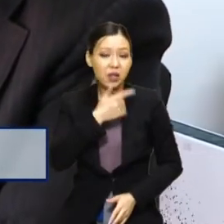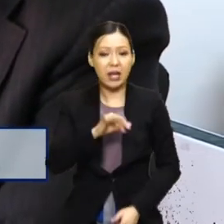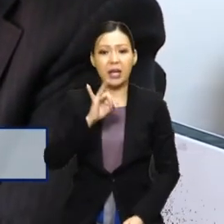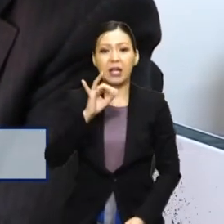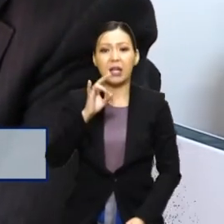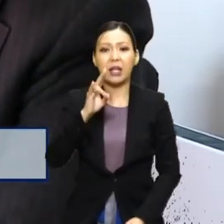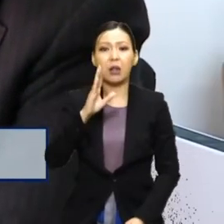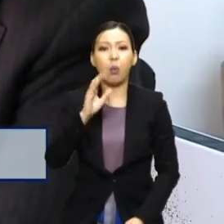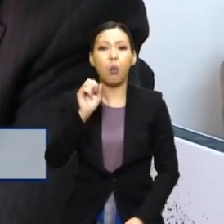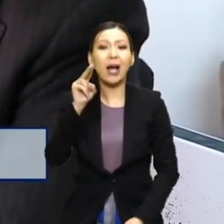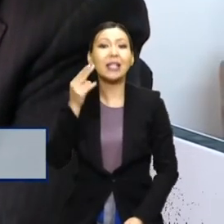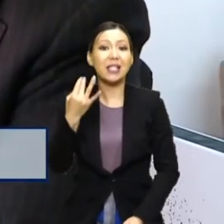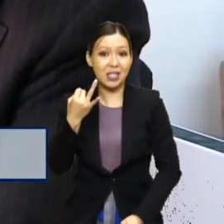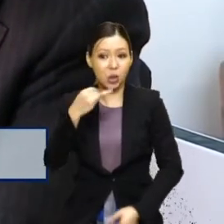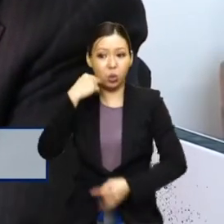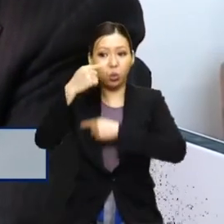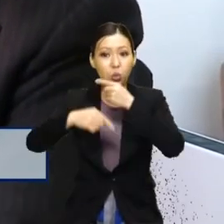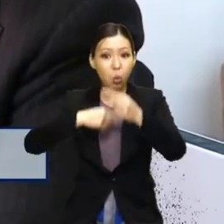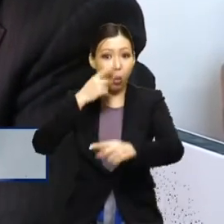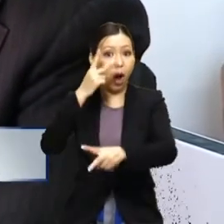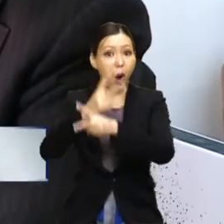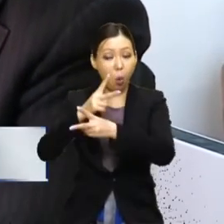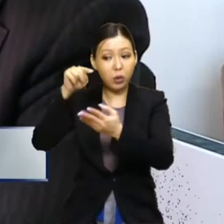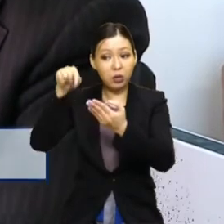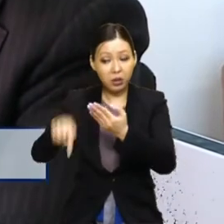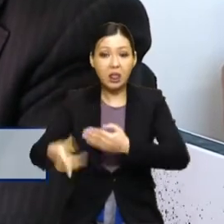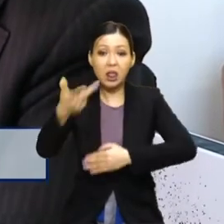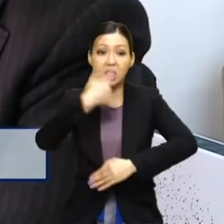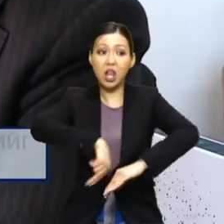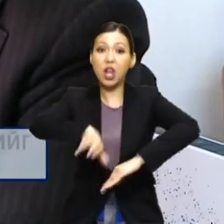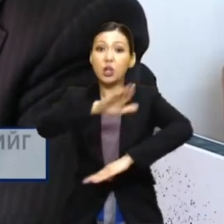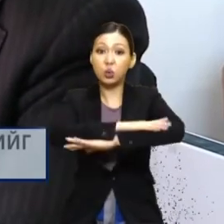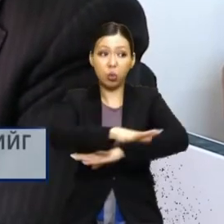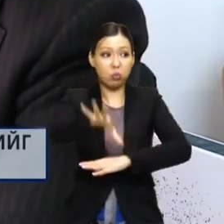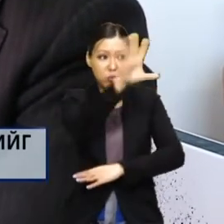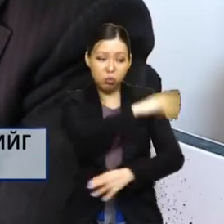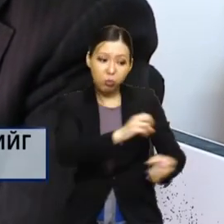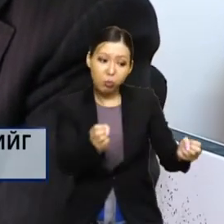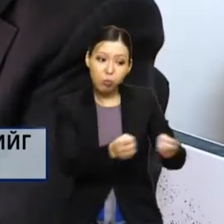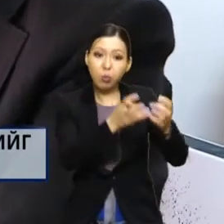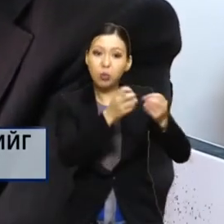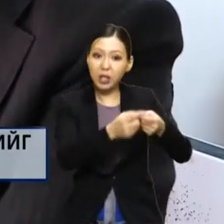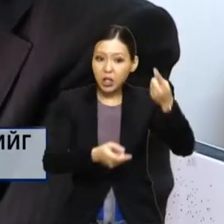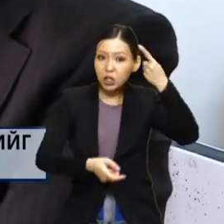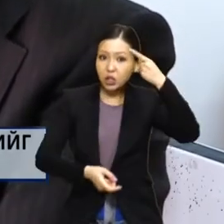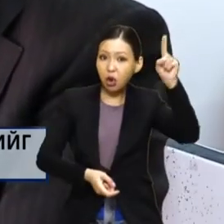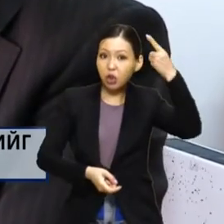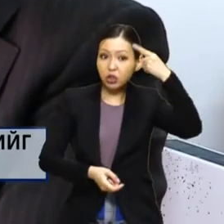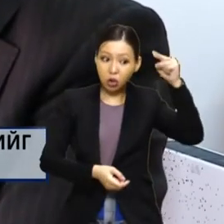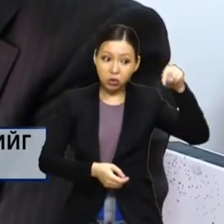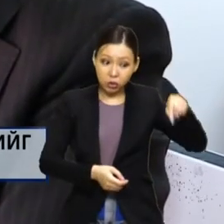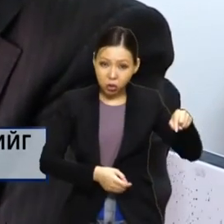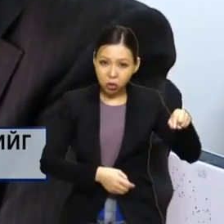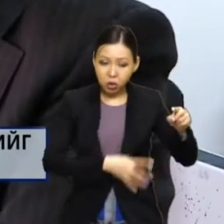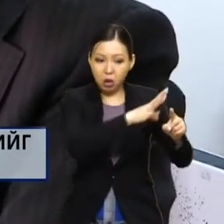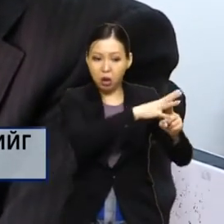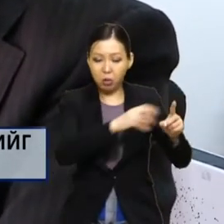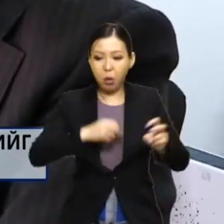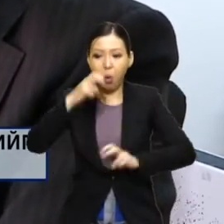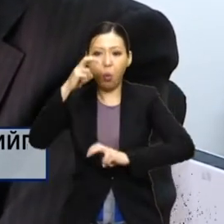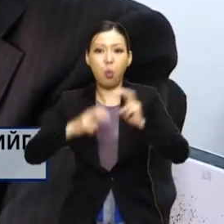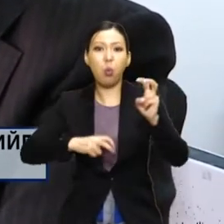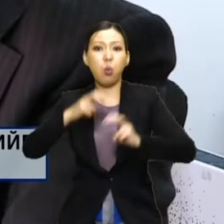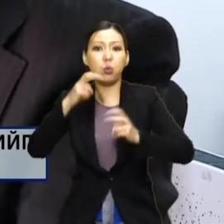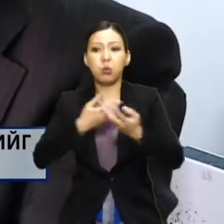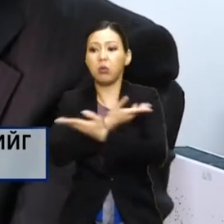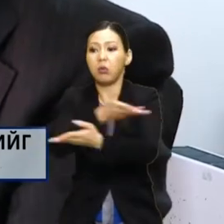бол ихтэй сургуулиудын бүтээж байгаа шинэ мэдлэг инновацийг үйлдвэрлүүлэхэд нэвтрүүлсэн